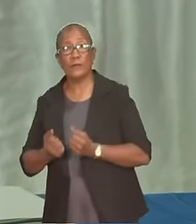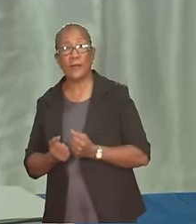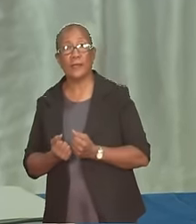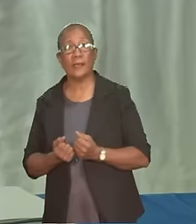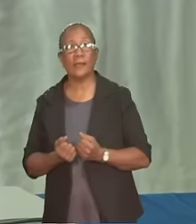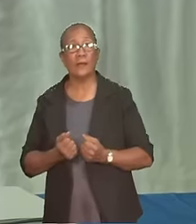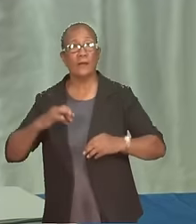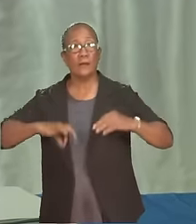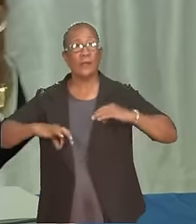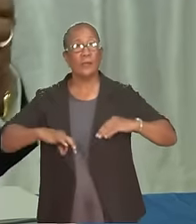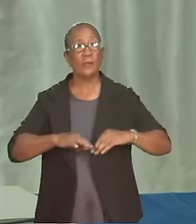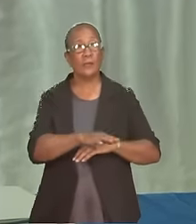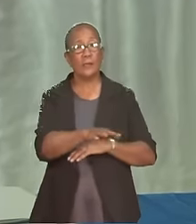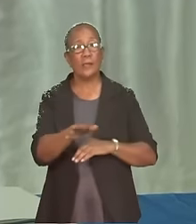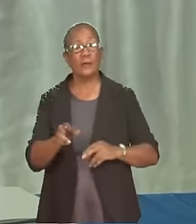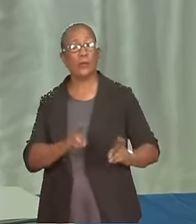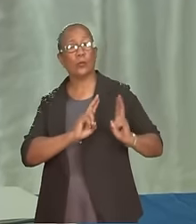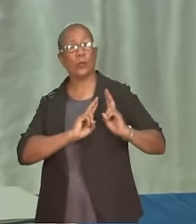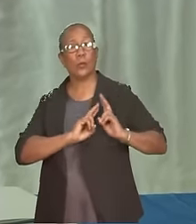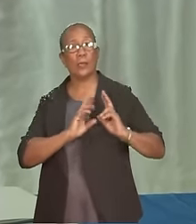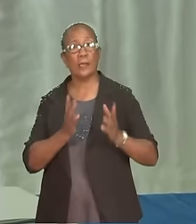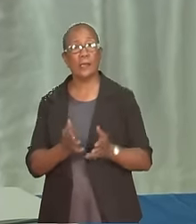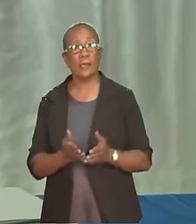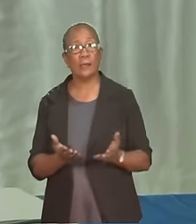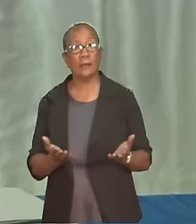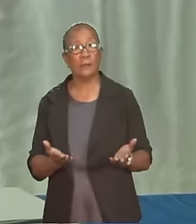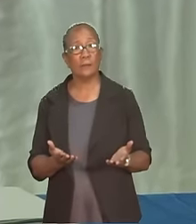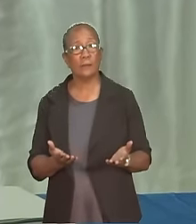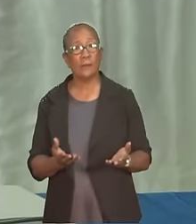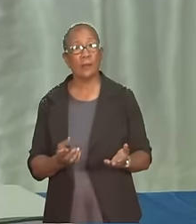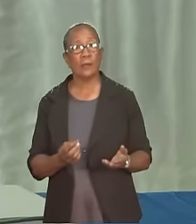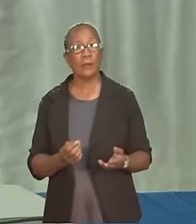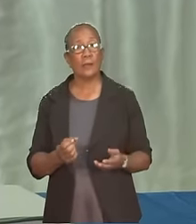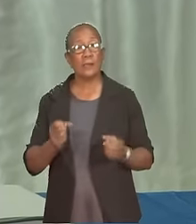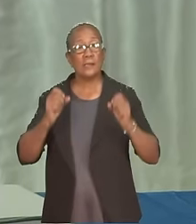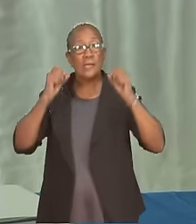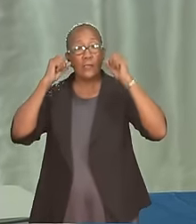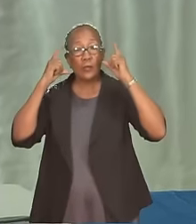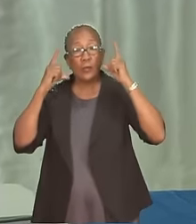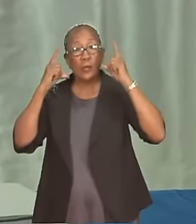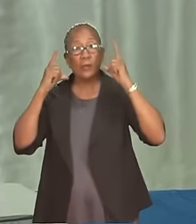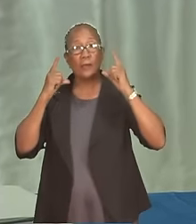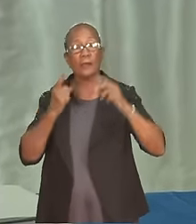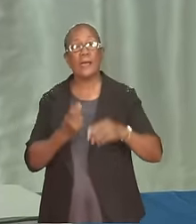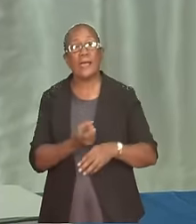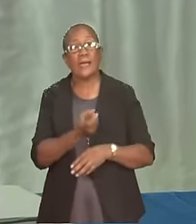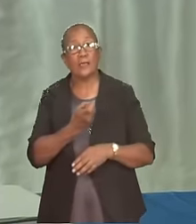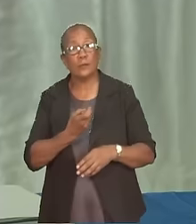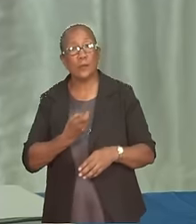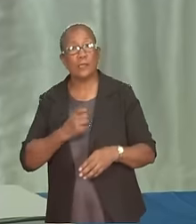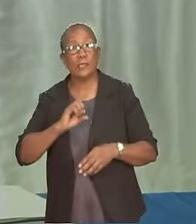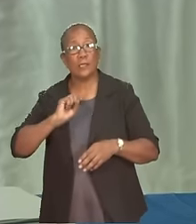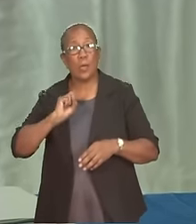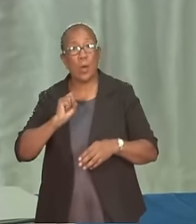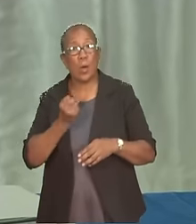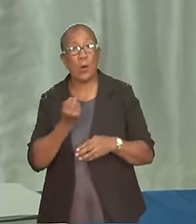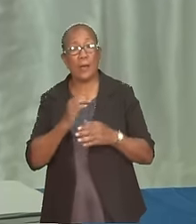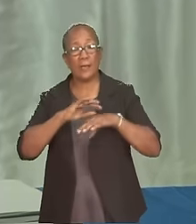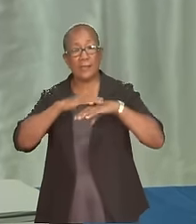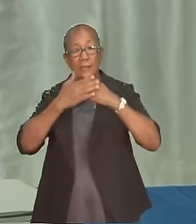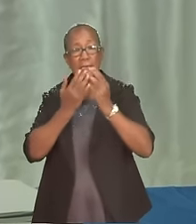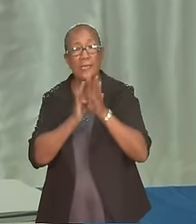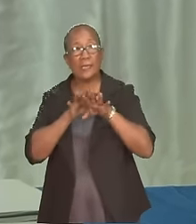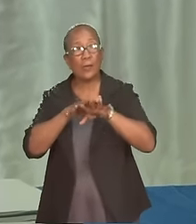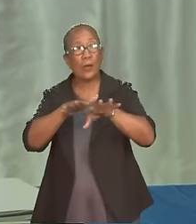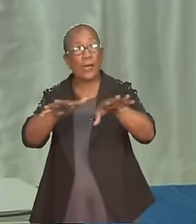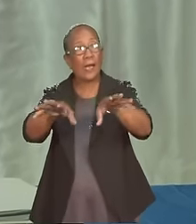zijn. Dat is hem niet. Integendeel bundelen we kennis, deskundigheid en expertise om zaken integraal aan te pakken.